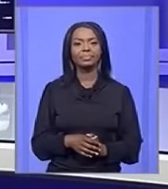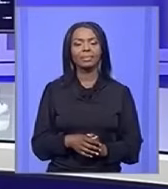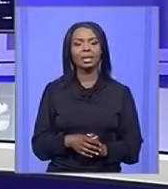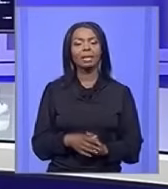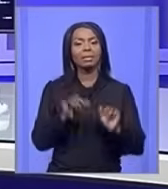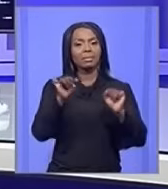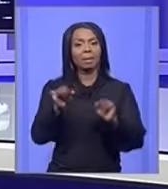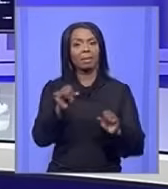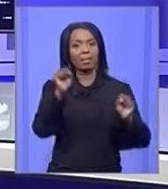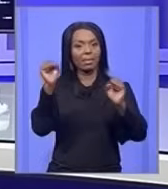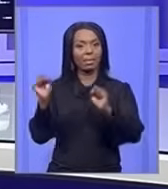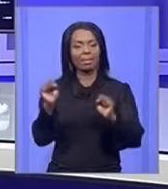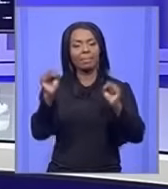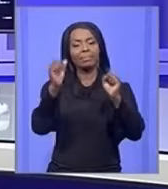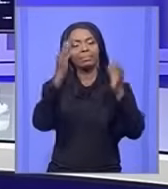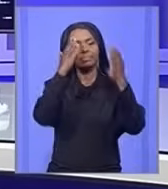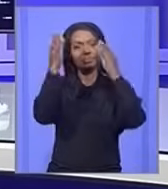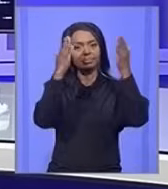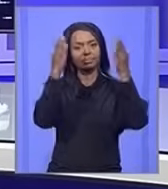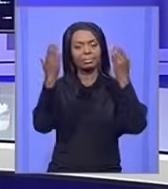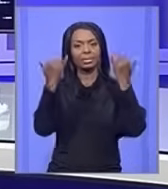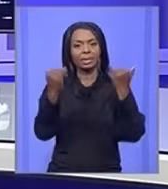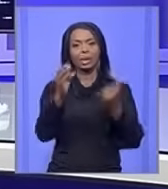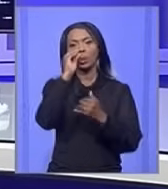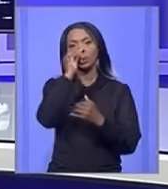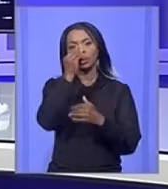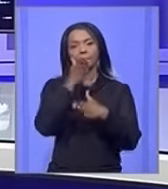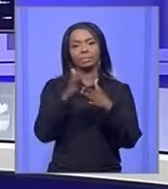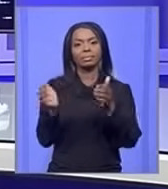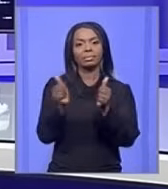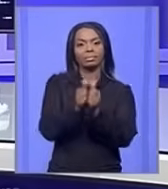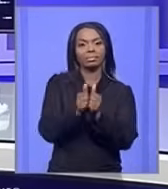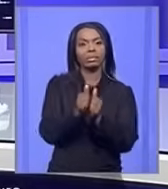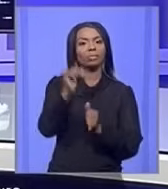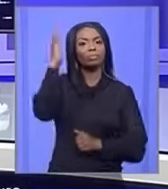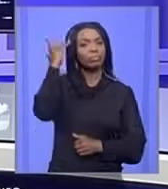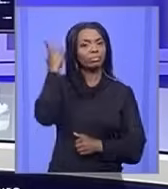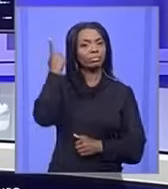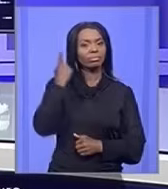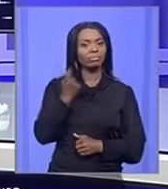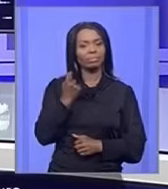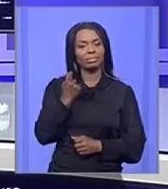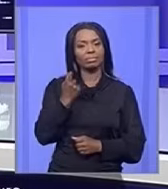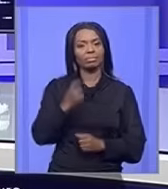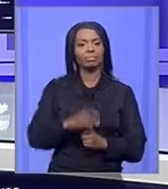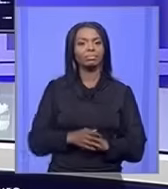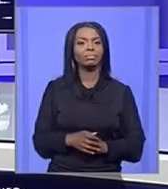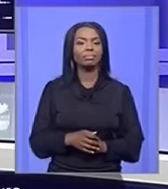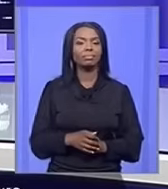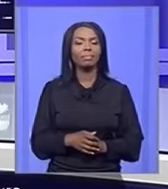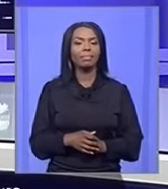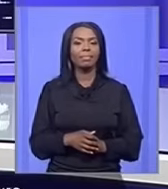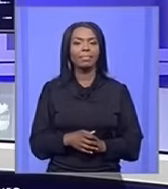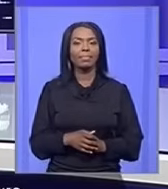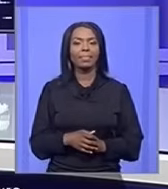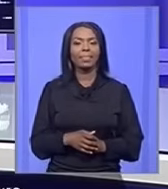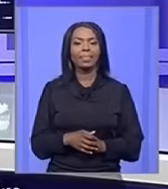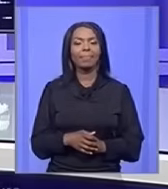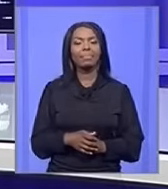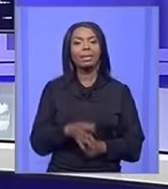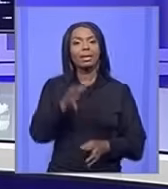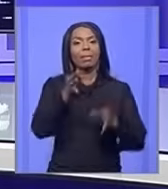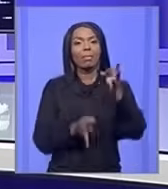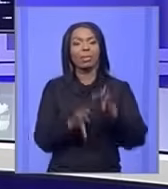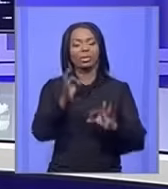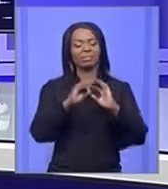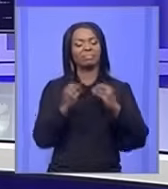Batho bešo thobela tša lehono ditaba ke lesolela tšona le mošomi mmogo Trifosa Ntswelengwe.